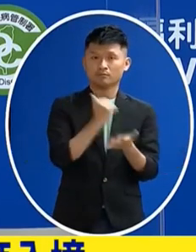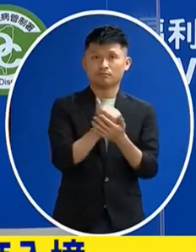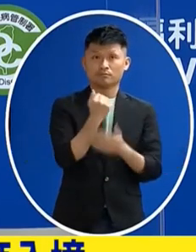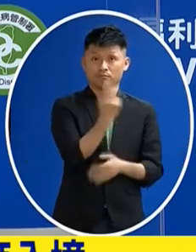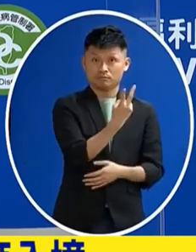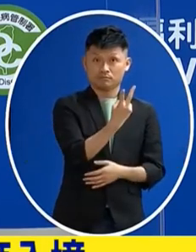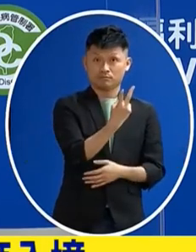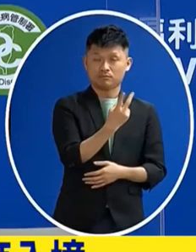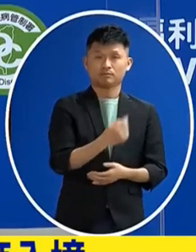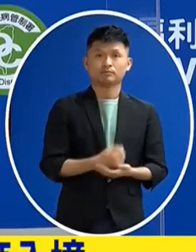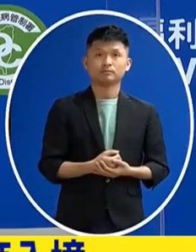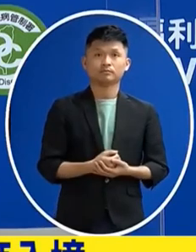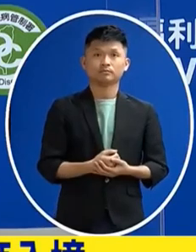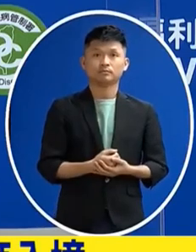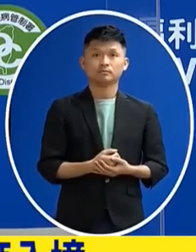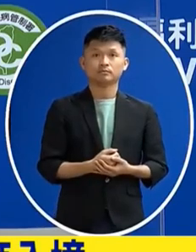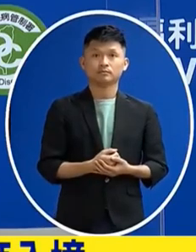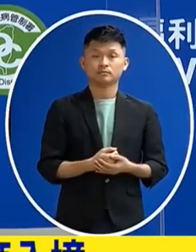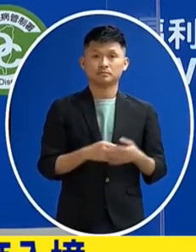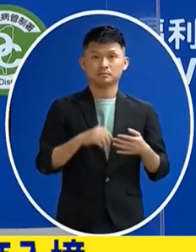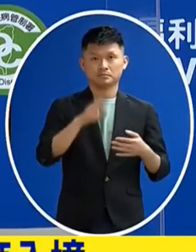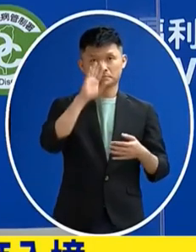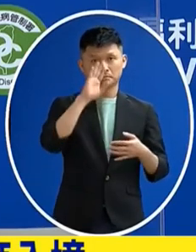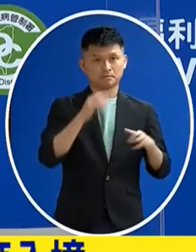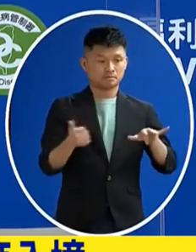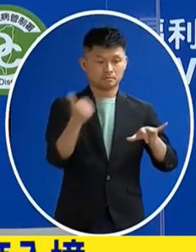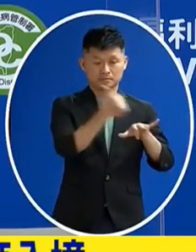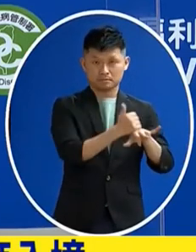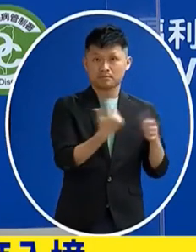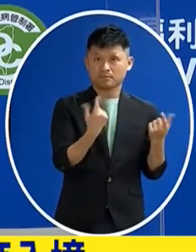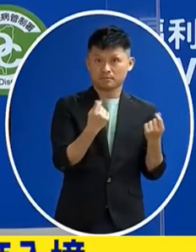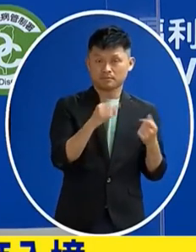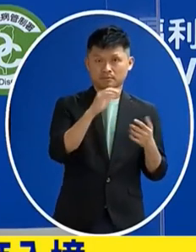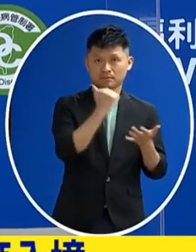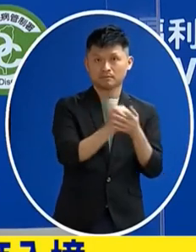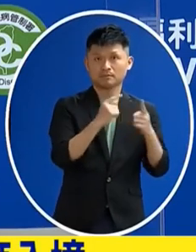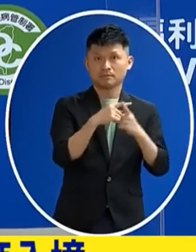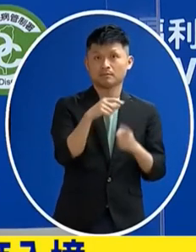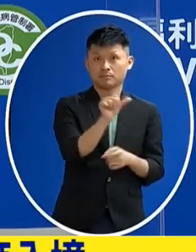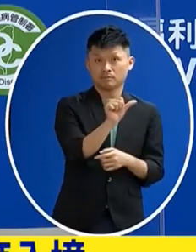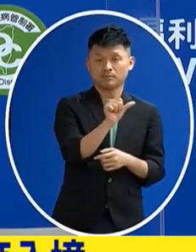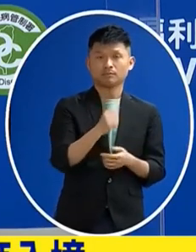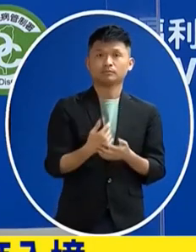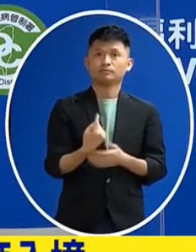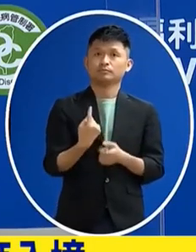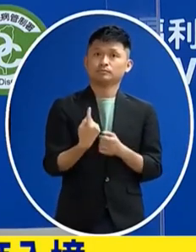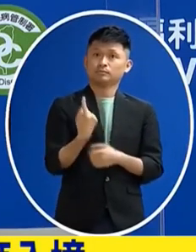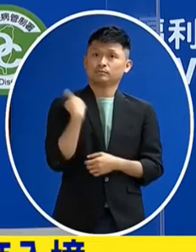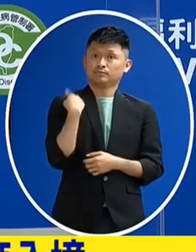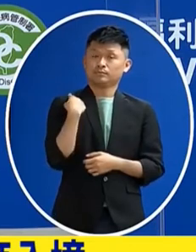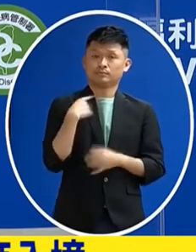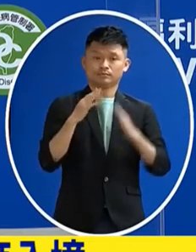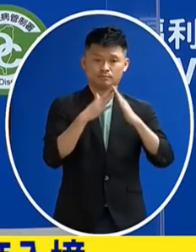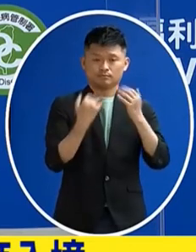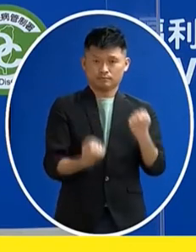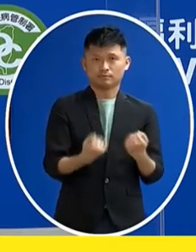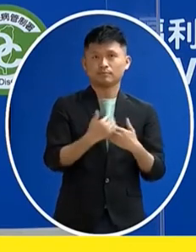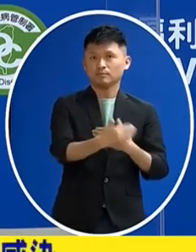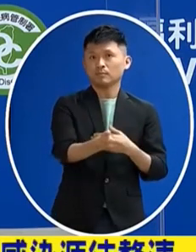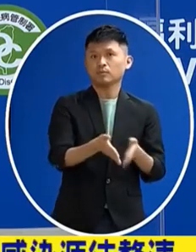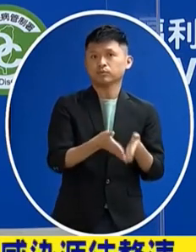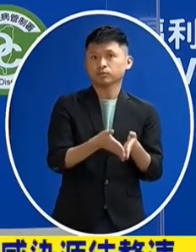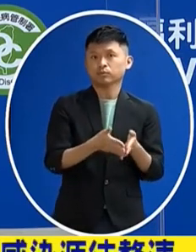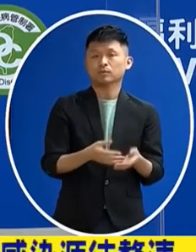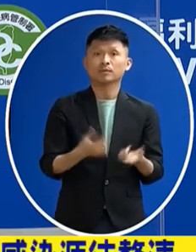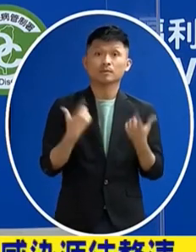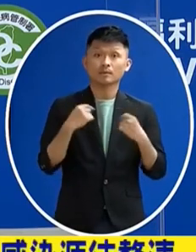哈，他们是该班机哈，总共有5个人确诊。那全机71人皆于昨日列为居家隔离的对象，